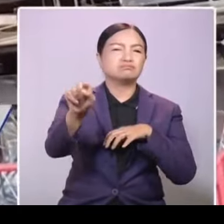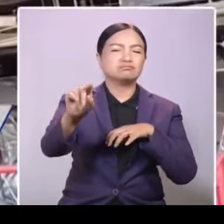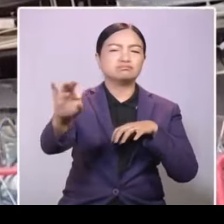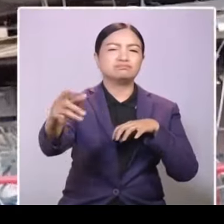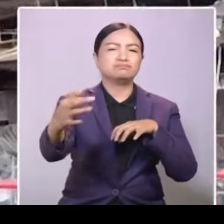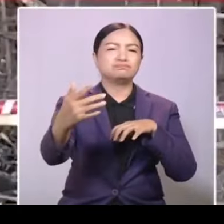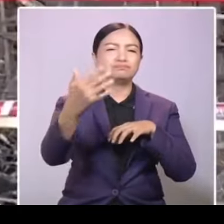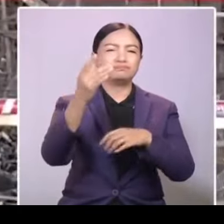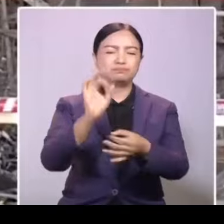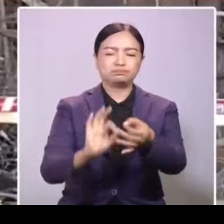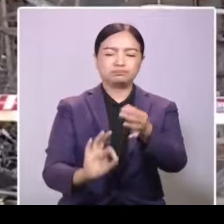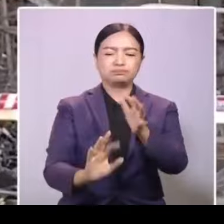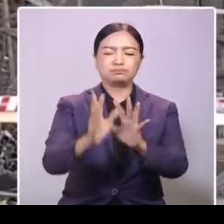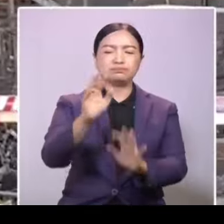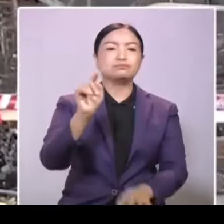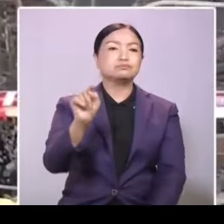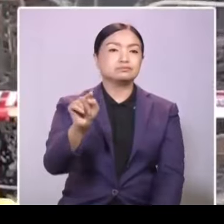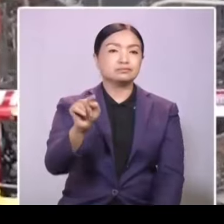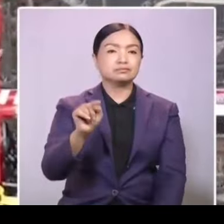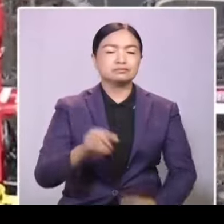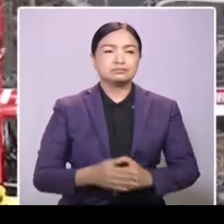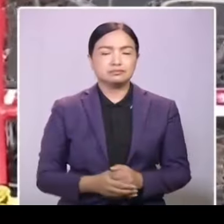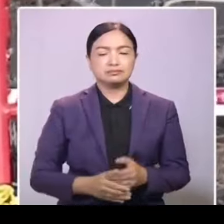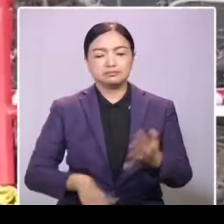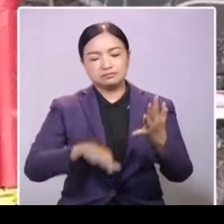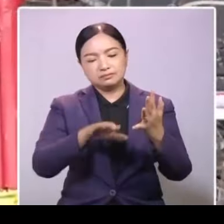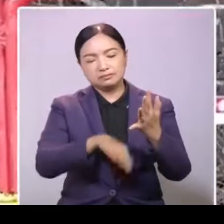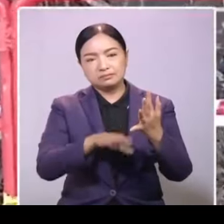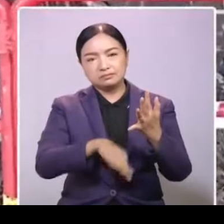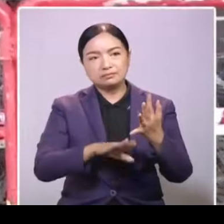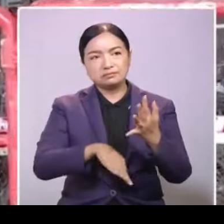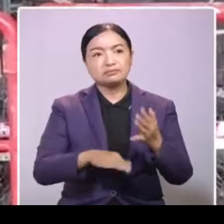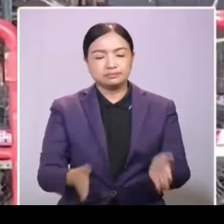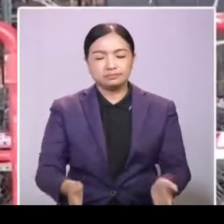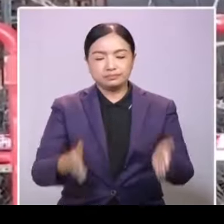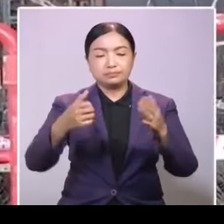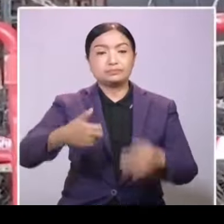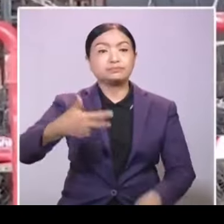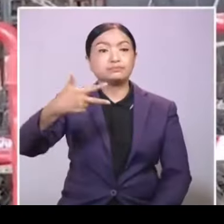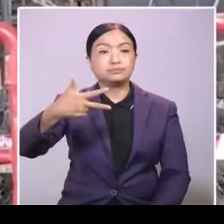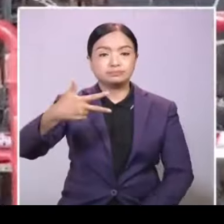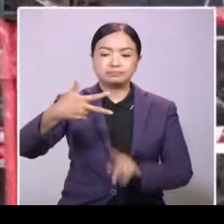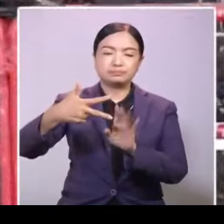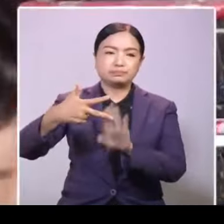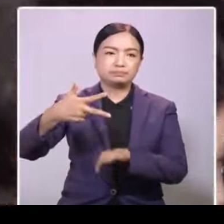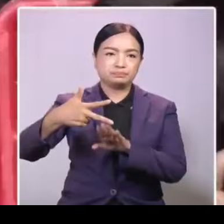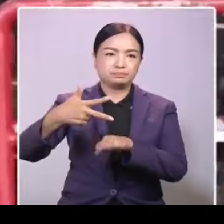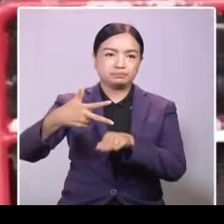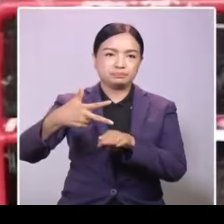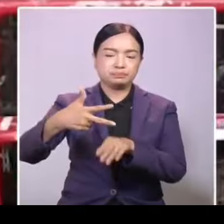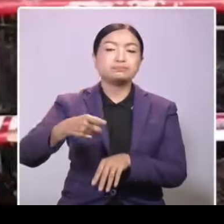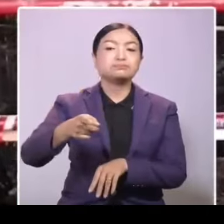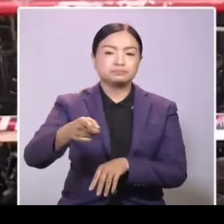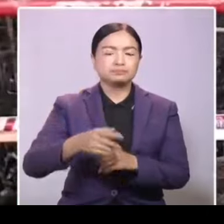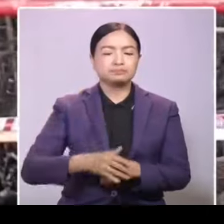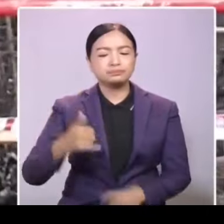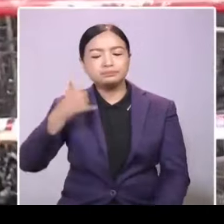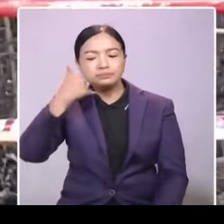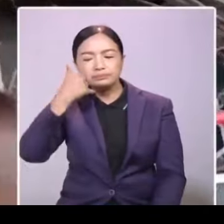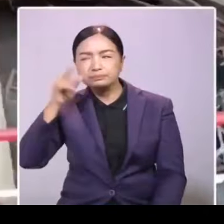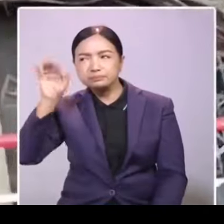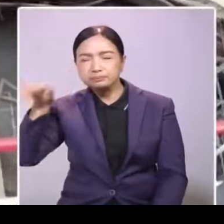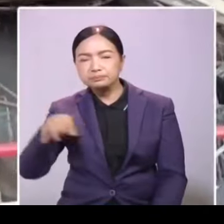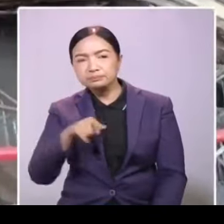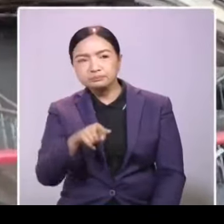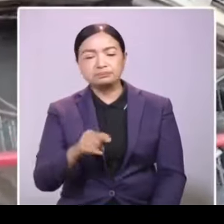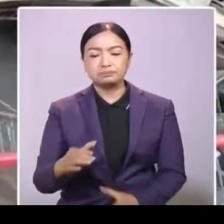แล้วก็เปลวเพลิงโหมไหม้นะคะที่ชั้นล่างของอาคารดังกล่าวก็คือ NASA Street รีบโทรแจ้งเจ้าหน้าที่ดับเพลิงก่อนจะวิ่ง